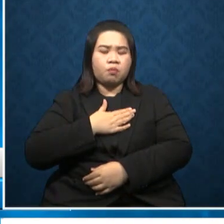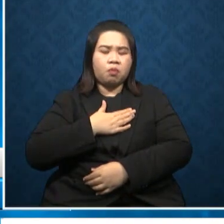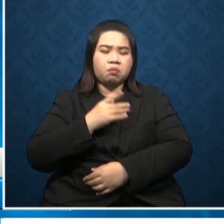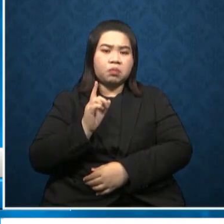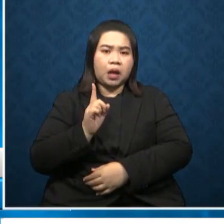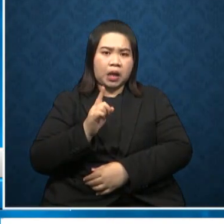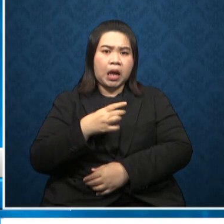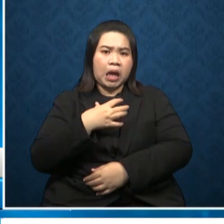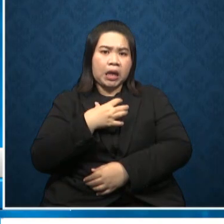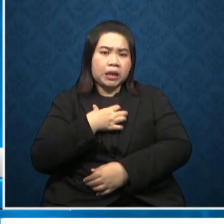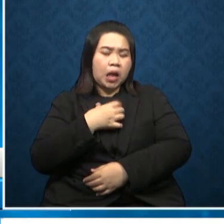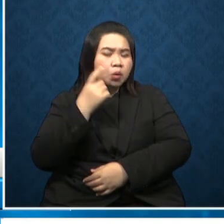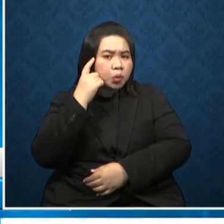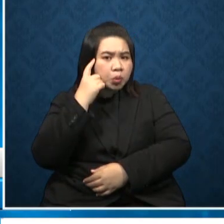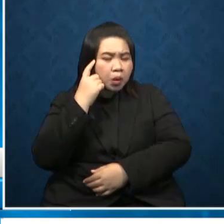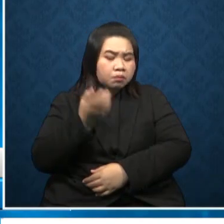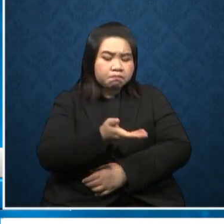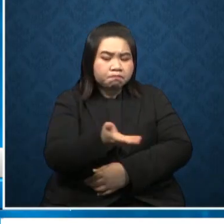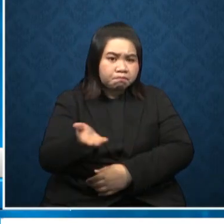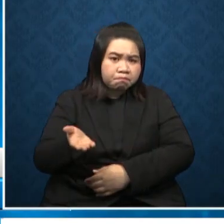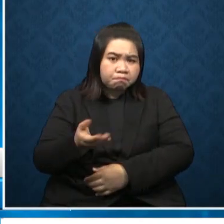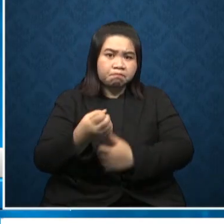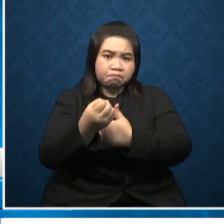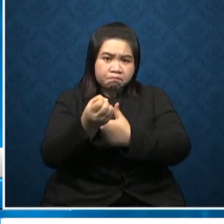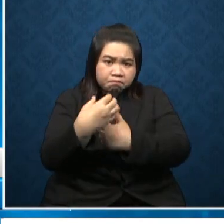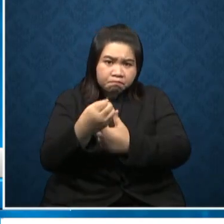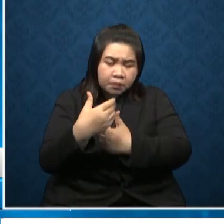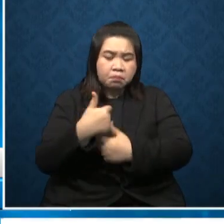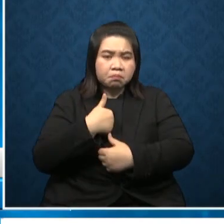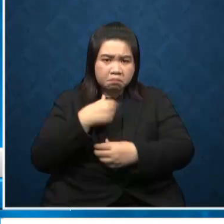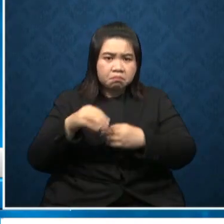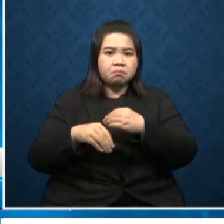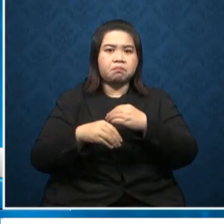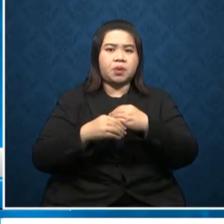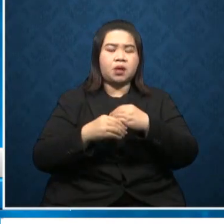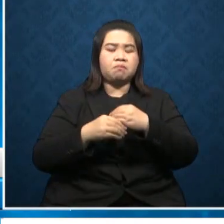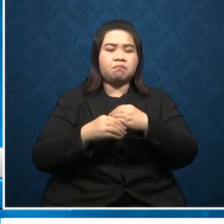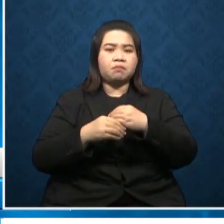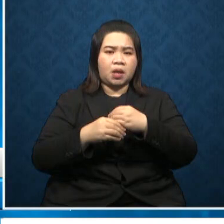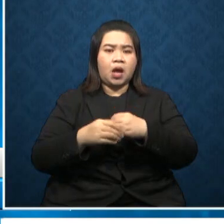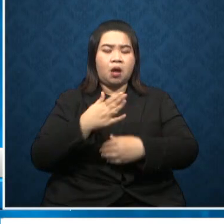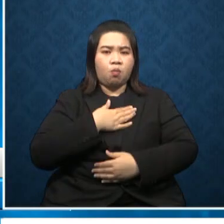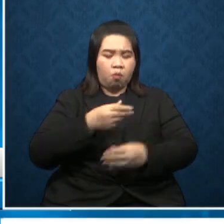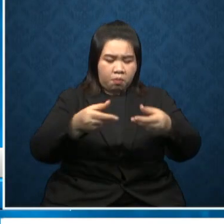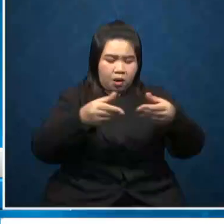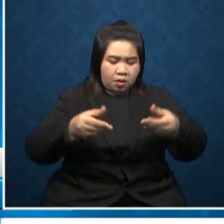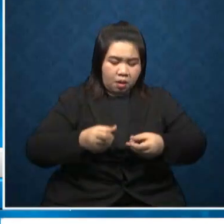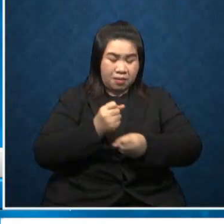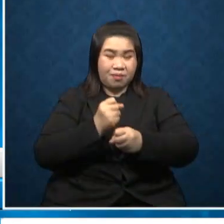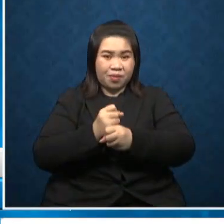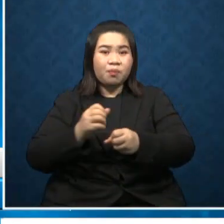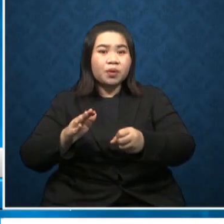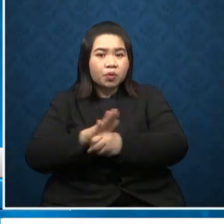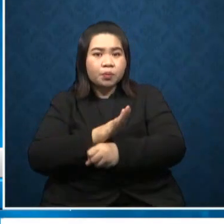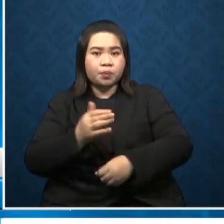รับฟังความคิดเห็นข้อเสนอแนะนะครับเพื่อจะเป็นประโยชน์ต่อการที่เราจะได้ไปปรับปรุงรายงานให้สมบูรณ์นะ